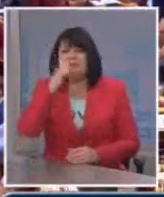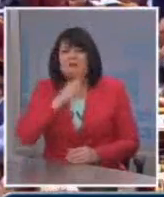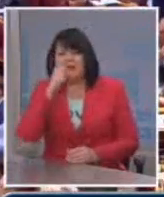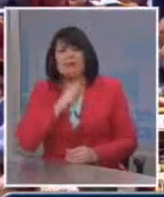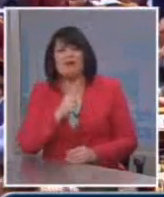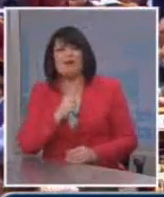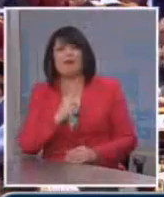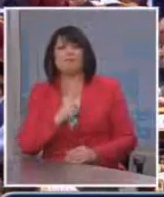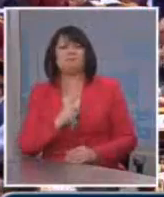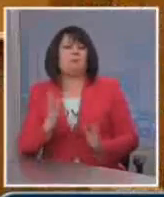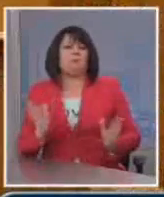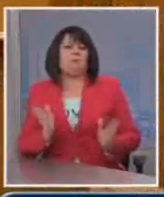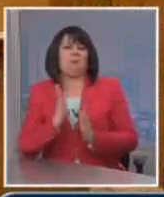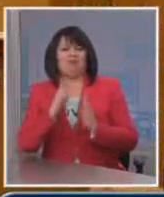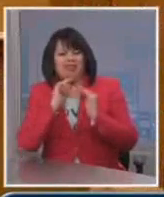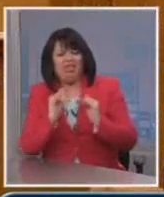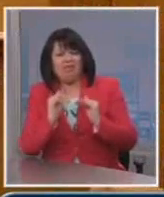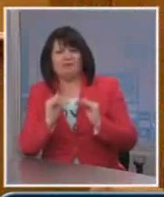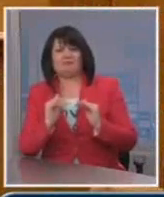διαστροφή.